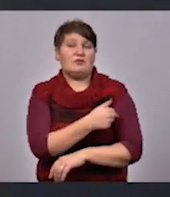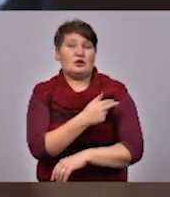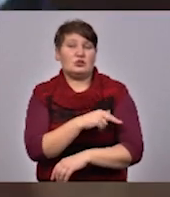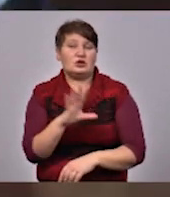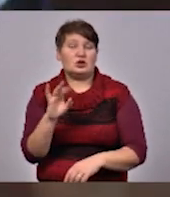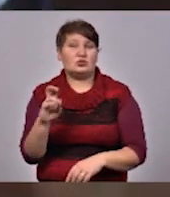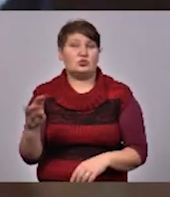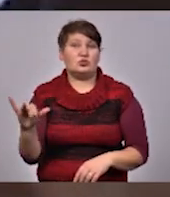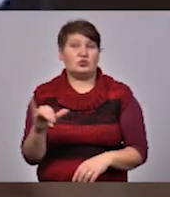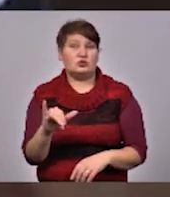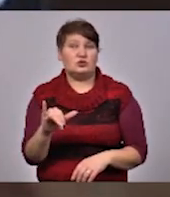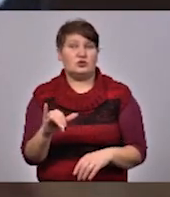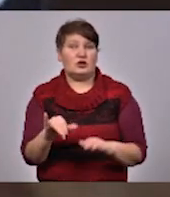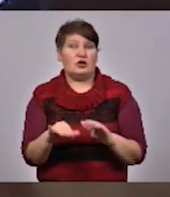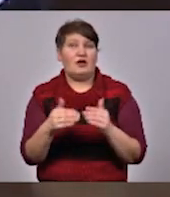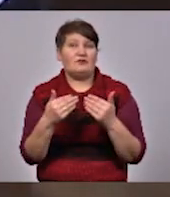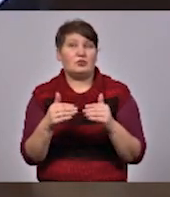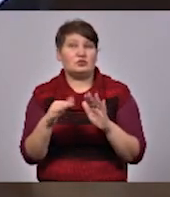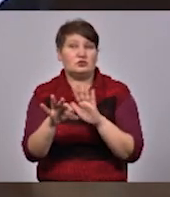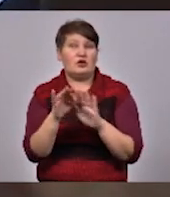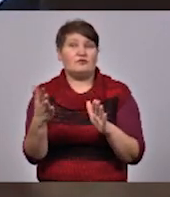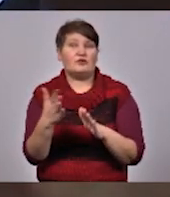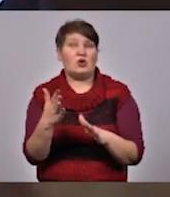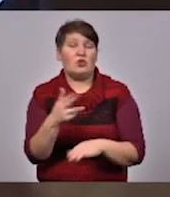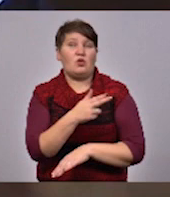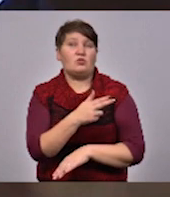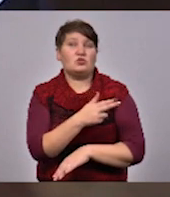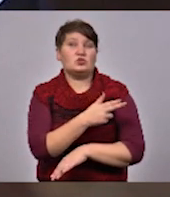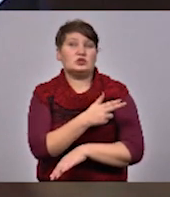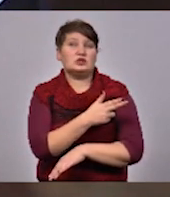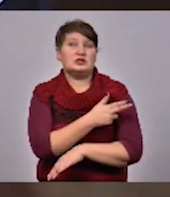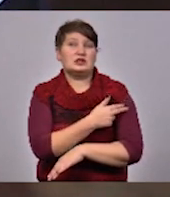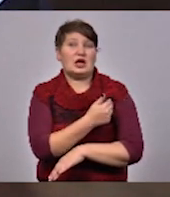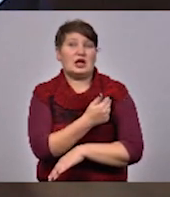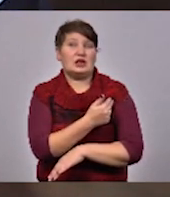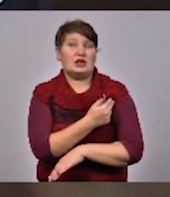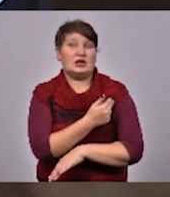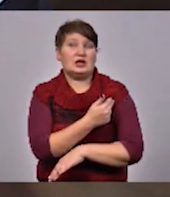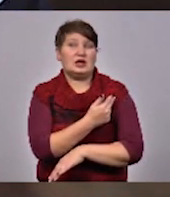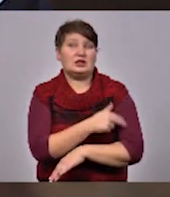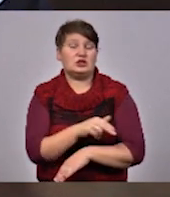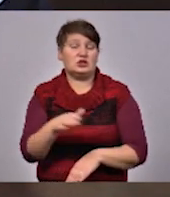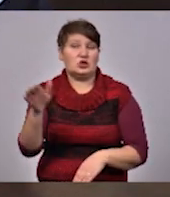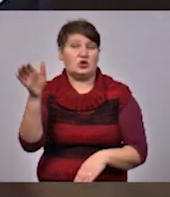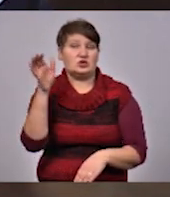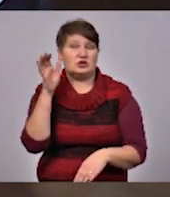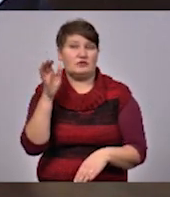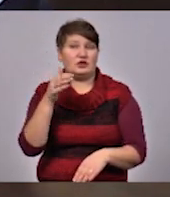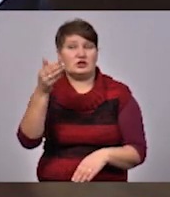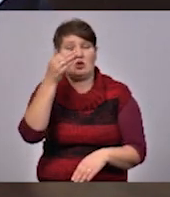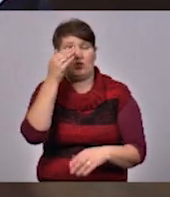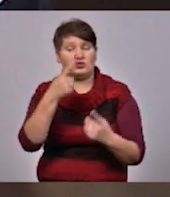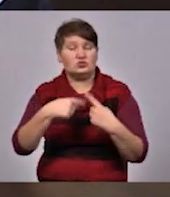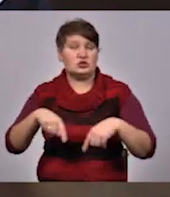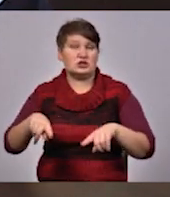інтернатуру. Випускник обирає, в якому закладі освіти він проходить інтернатуру, свою заочну частину,